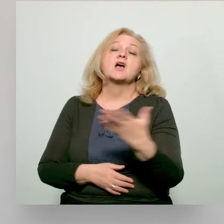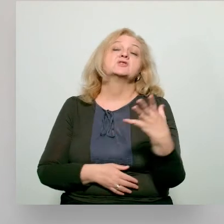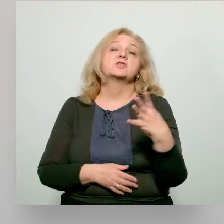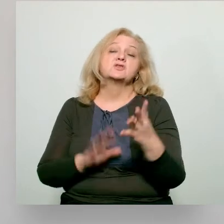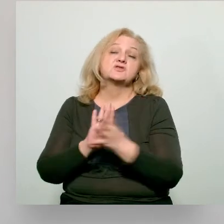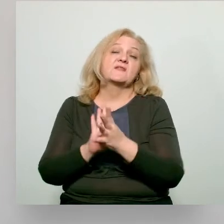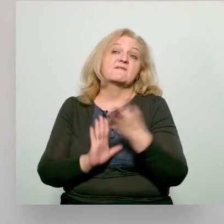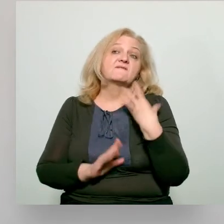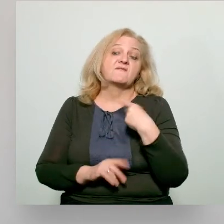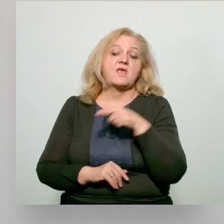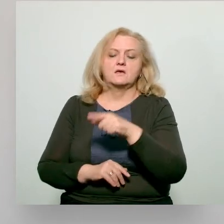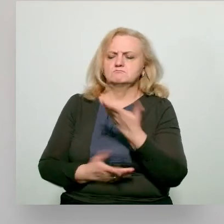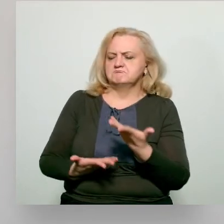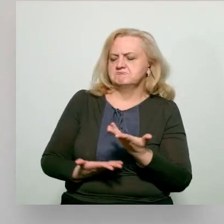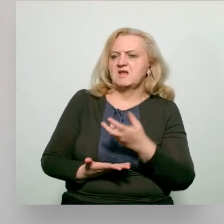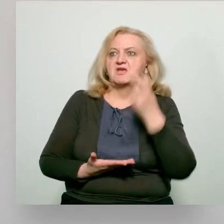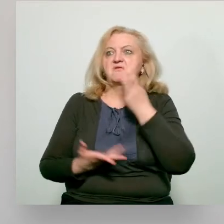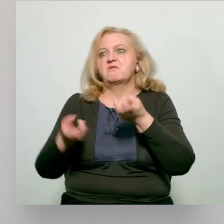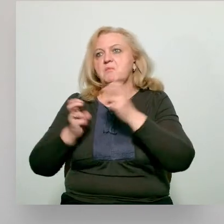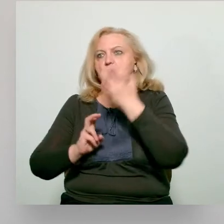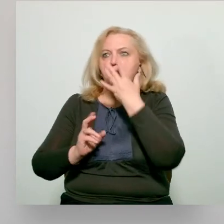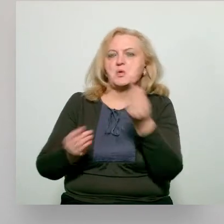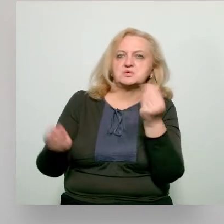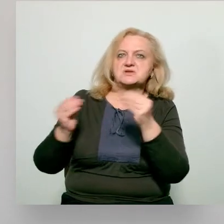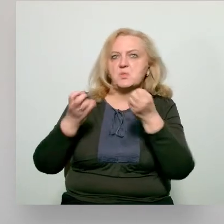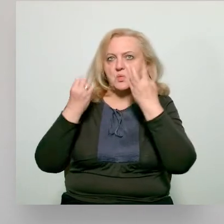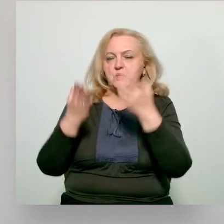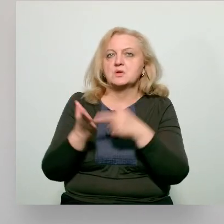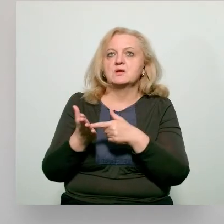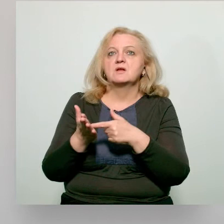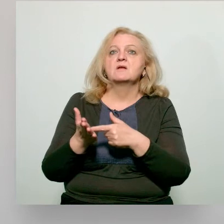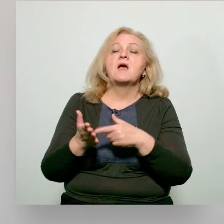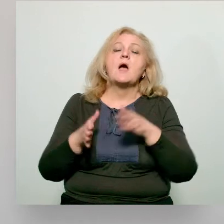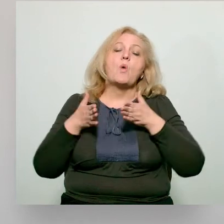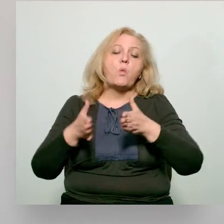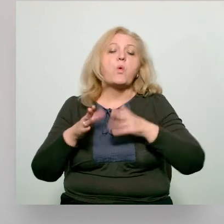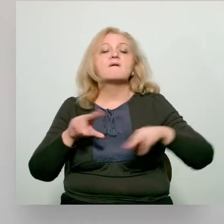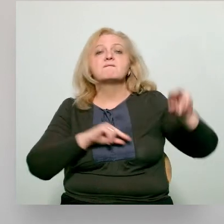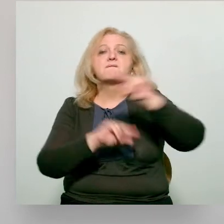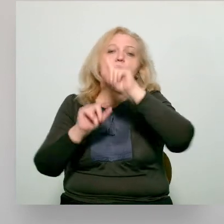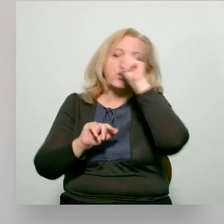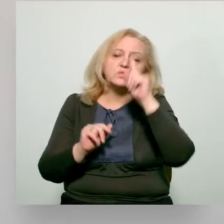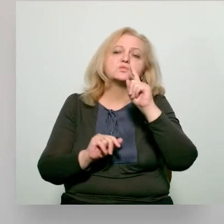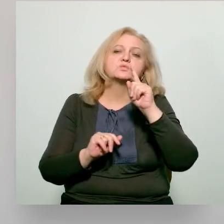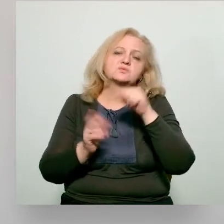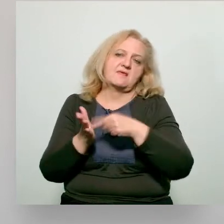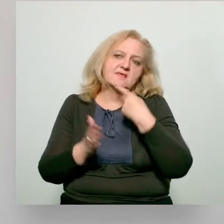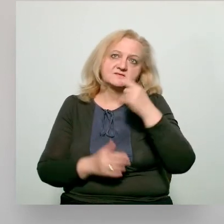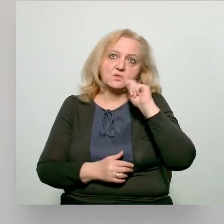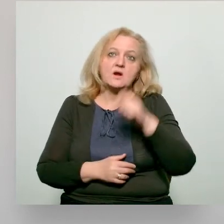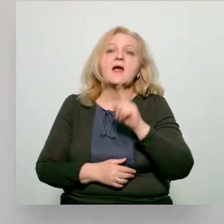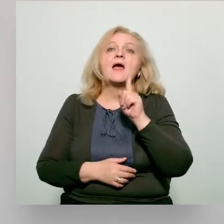kształtować jako jakieś rosyjskie centrum kulturalne. Oczywiście mową ulicy był język ukraiński, natomiast w Kijowie mieliśmy bardzo